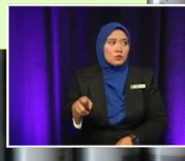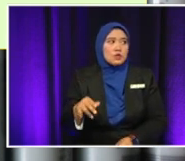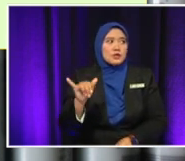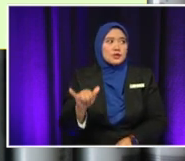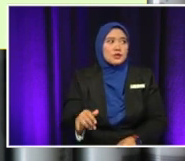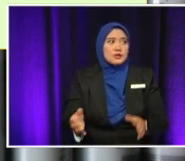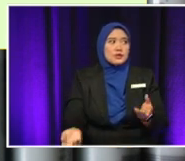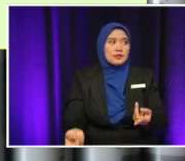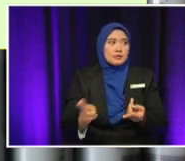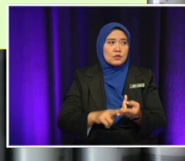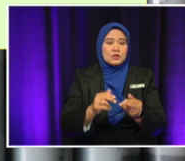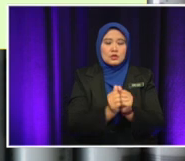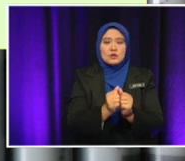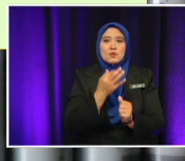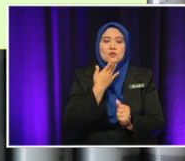kemudian